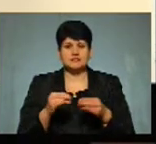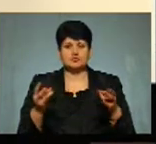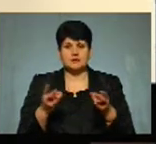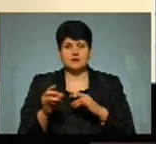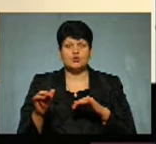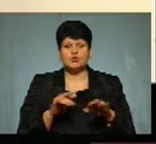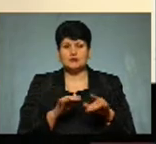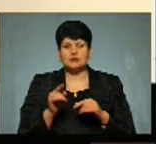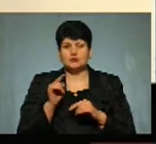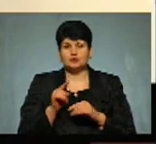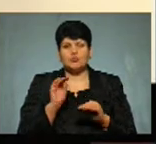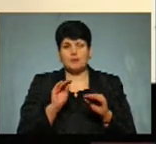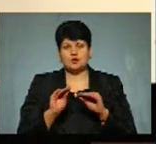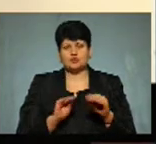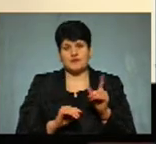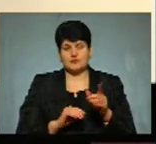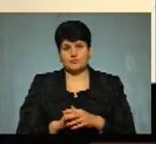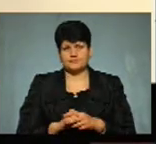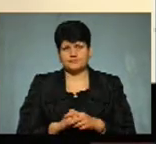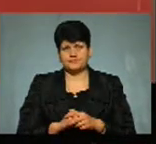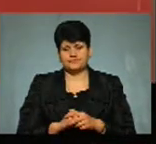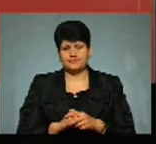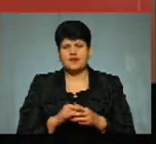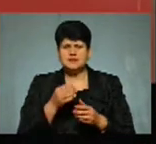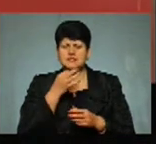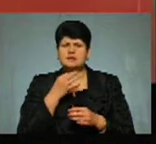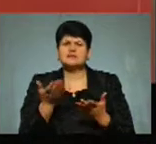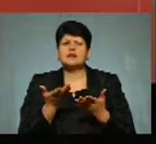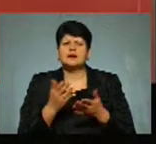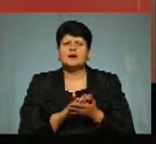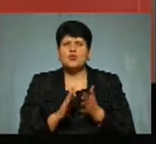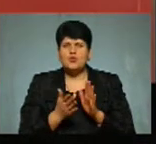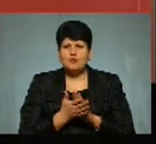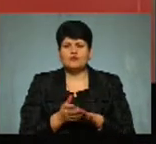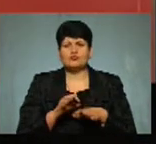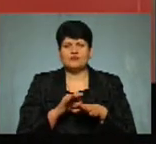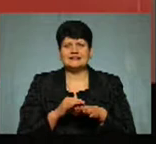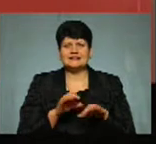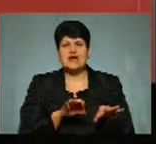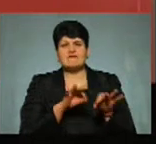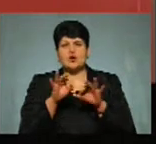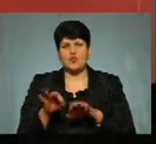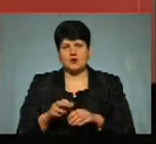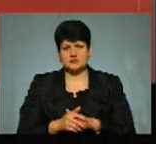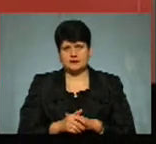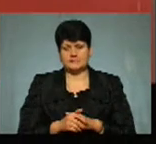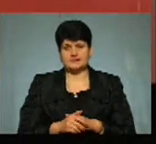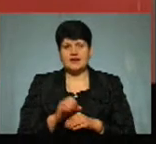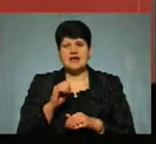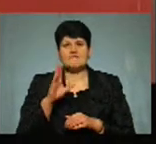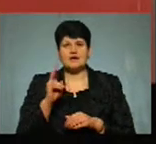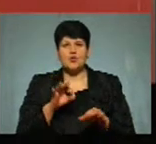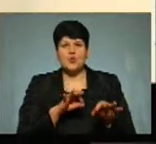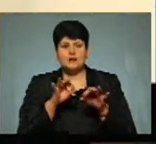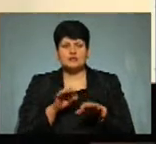для того, щоб його облаштувати. Але все-таки скажіть, за яких умов здійснюється евакуація? Евакуація здійснюється за